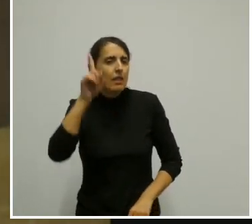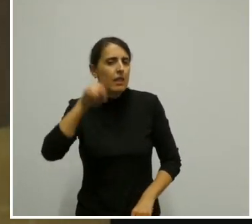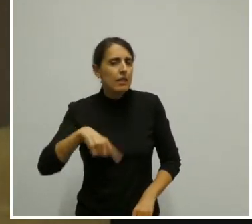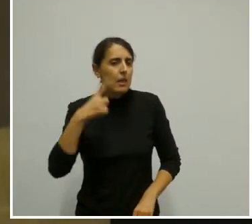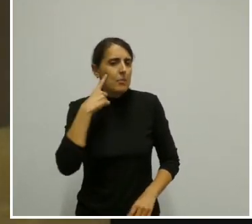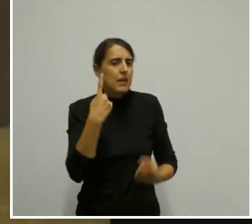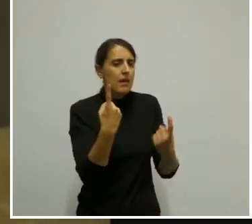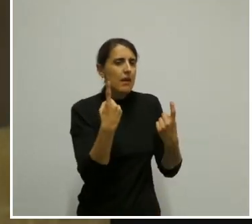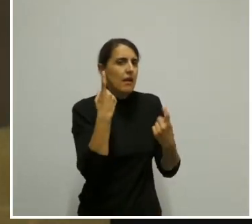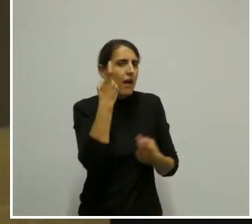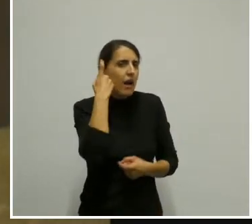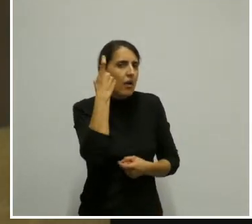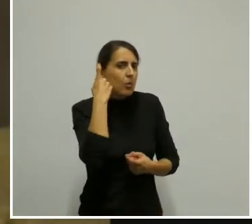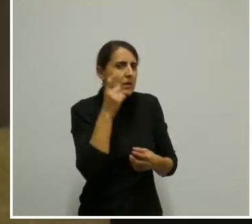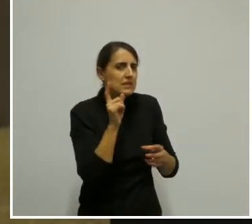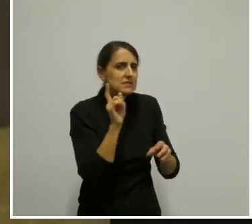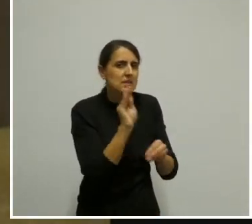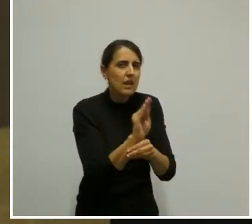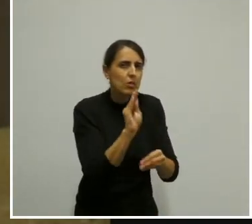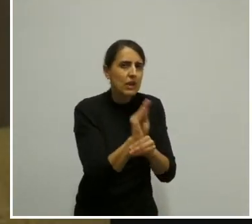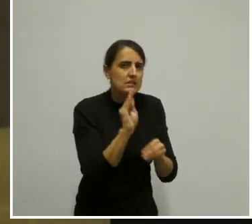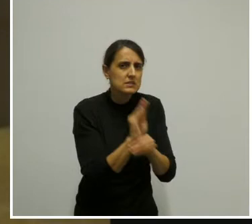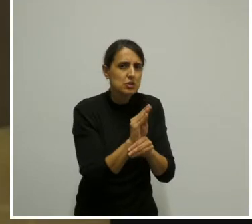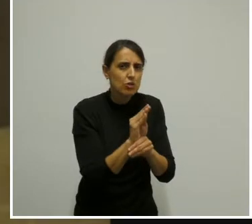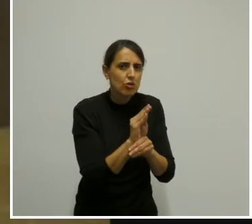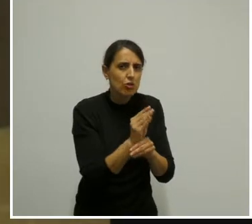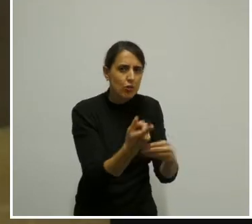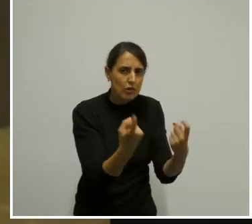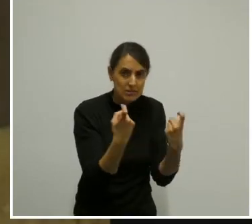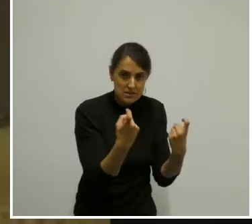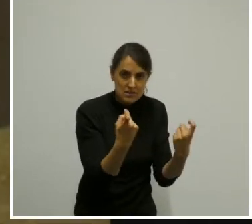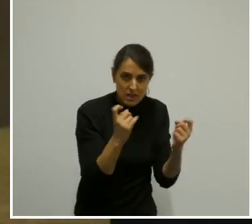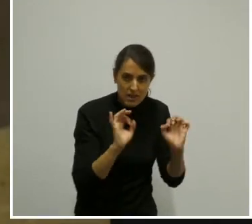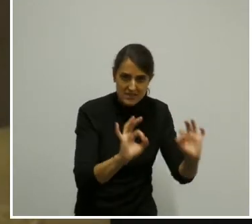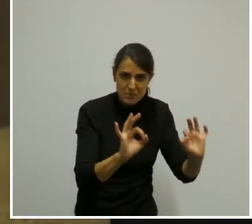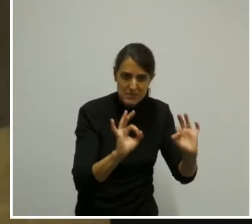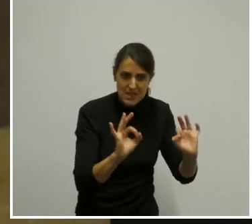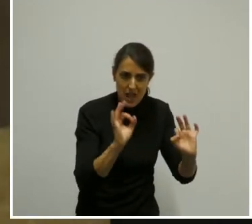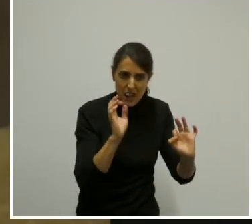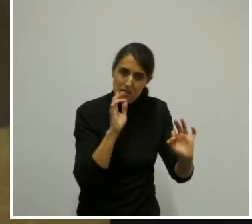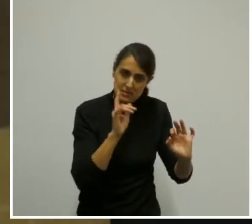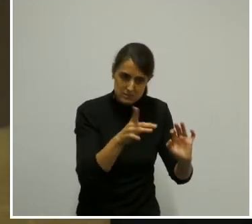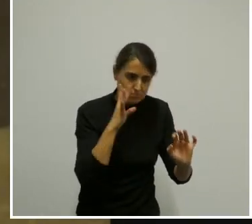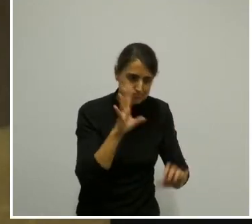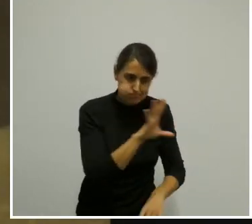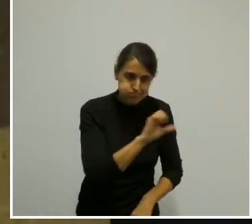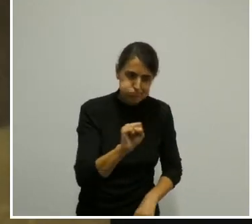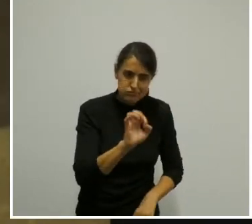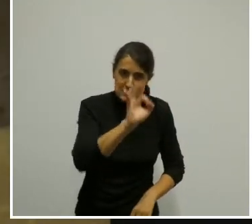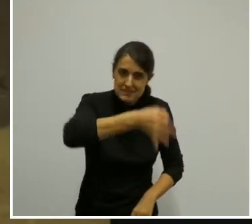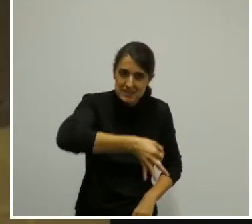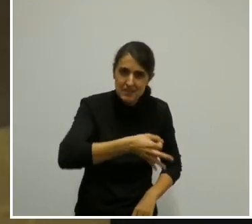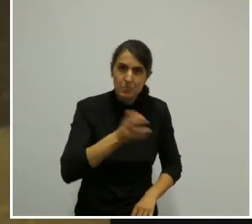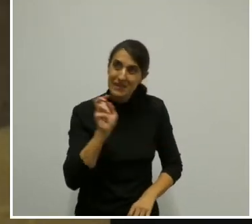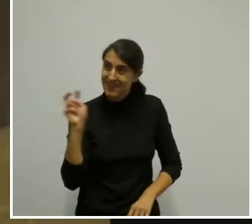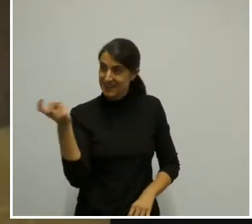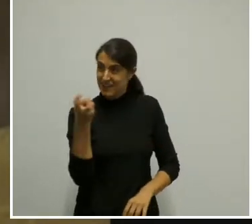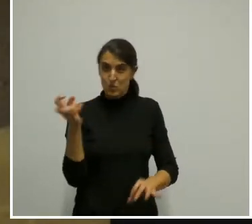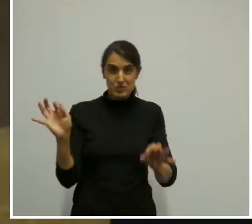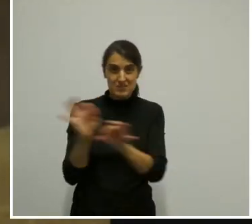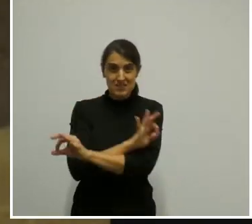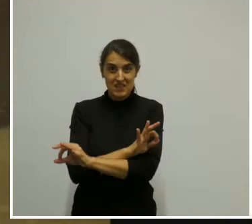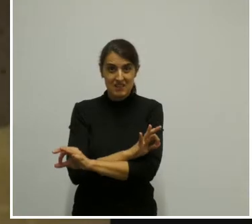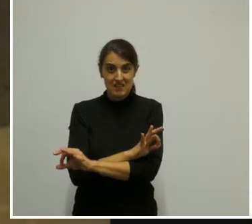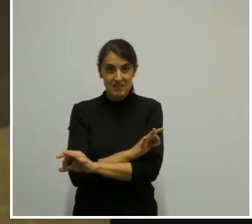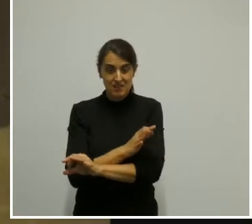aquests neses com a bé i després no es doten de recursos? Perquè abans heu dit, vale, aquests neses ara no s'estan